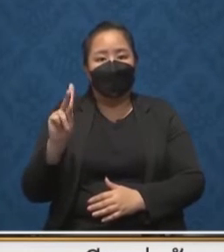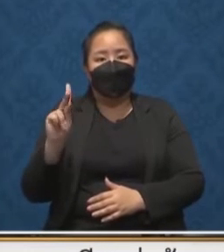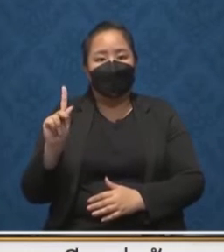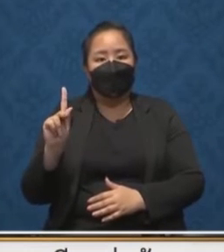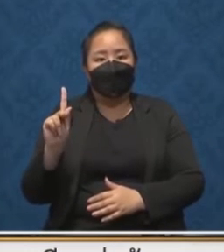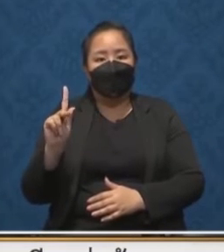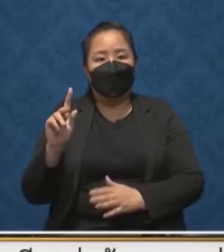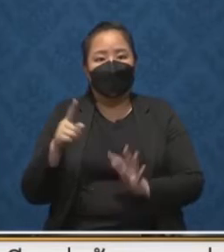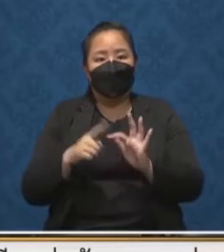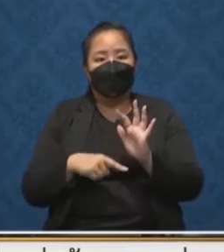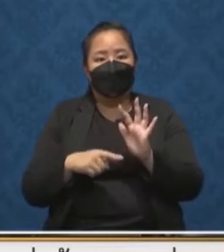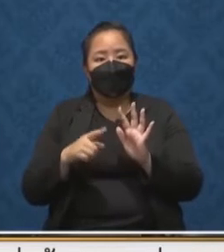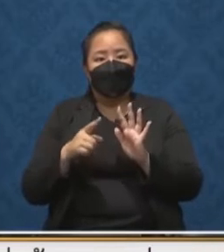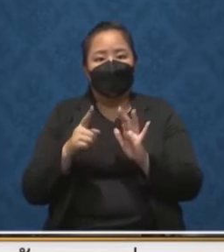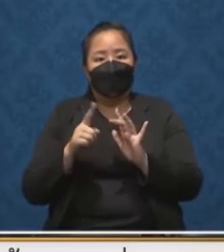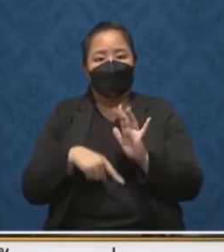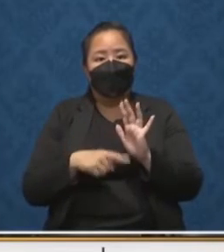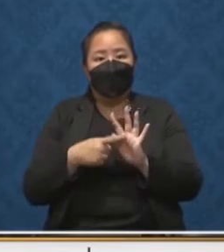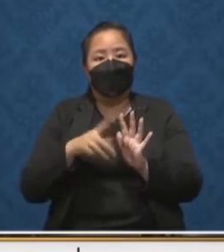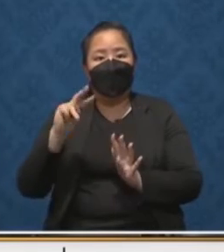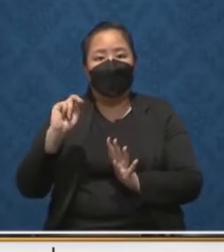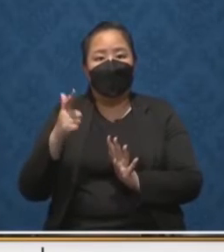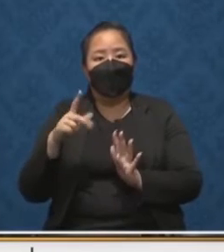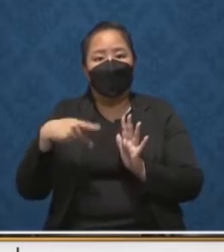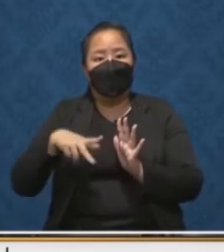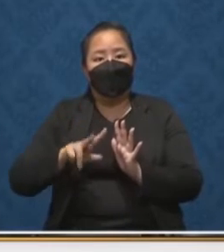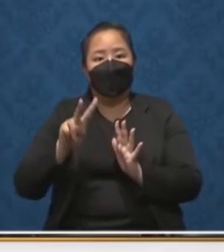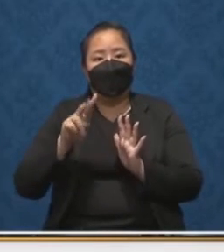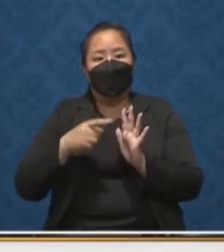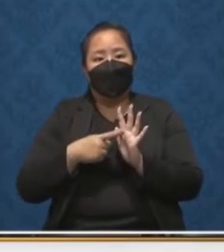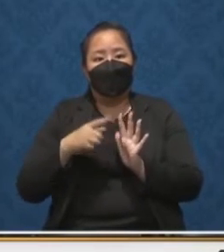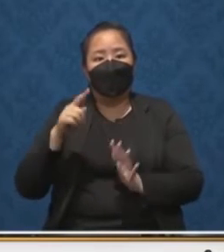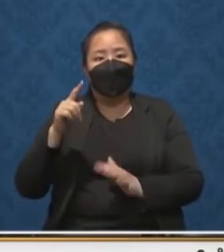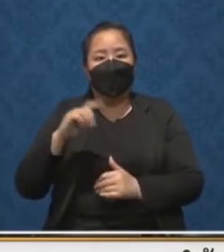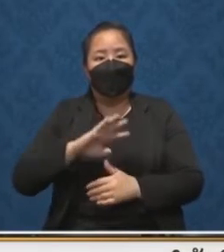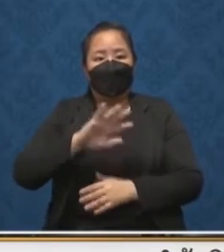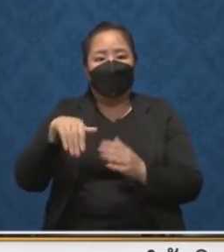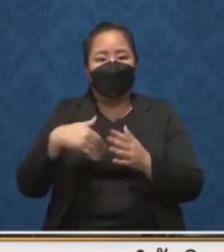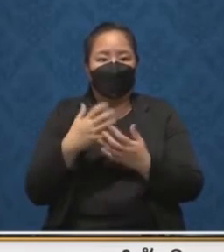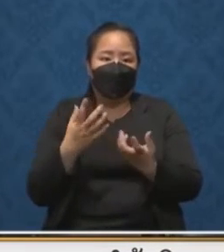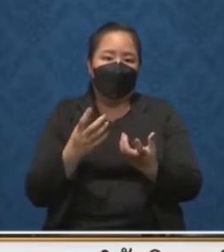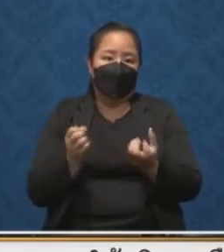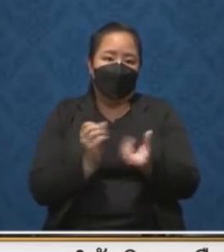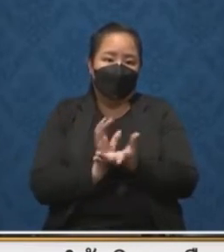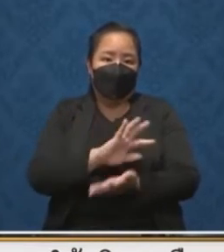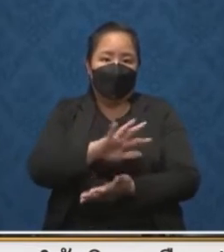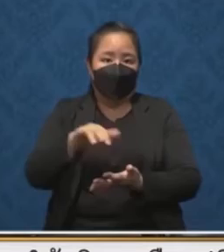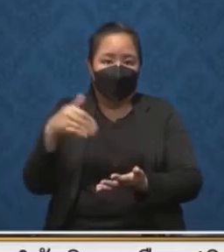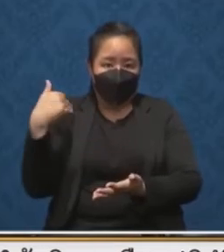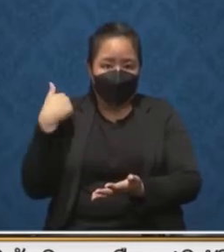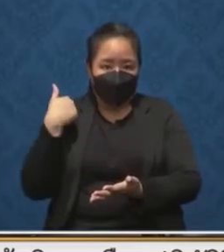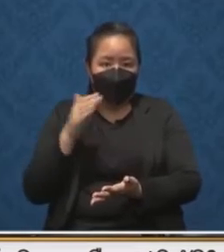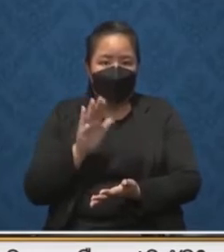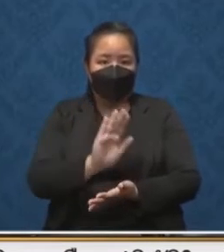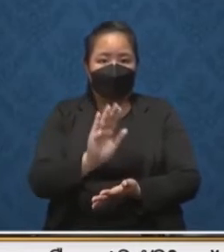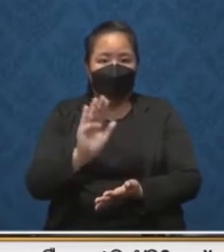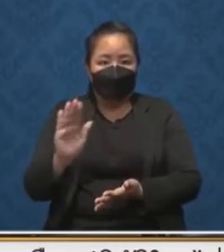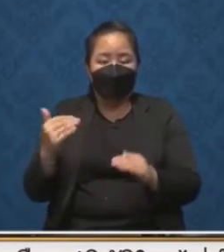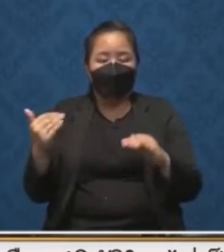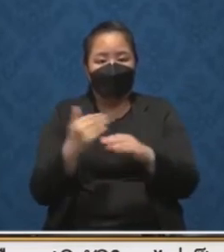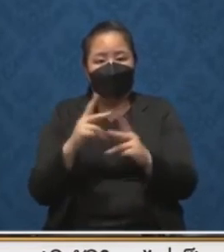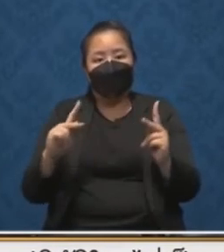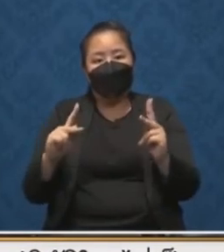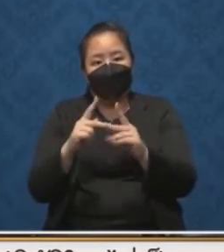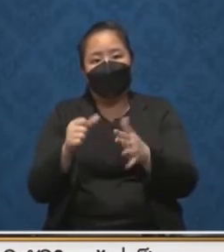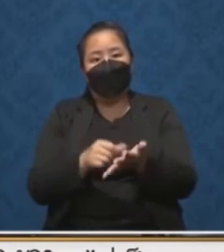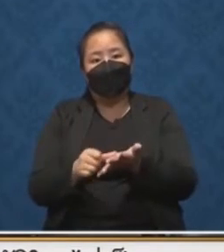ใหญ่บ้านหนองเสือบ้านหนองกังดานและบ้านหนองปทุนนะครับชำรุดเสียหายจึงขอให้กรมทางหลวงชนบทกระทรวงคมนาคมได้พิจารณาดำเนิน